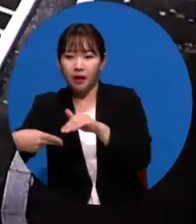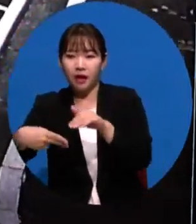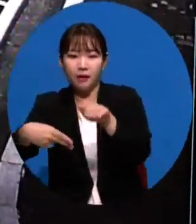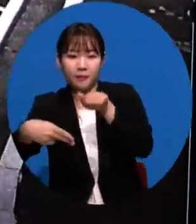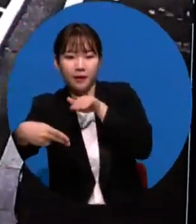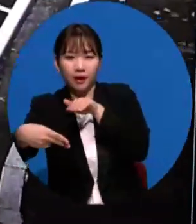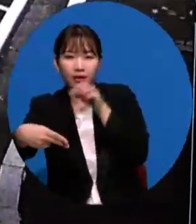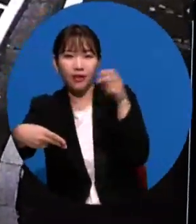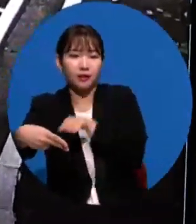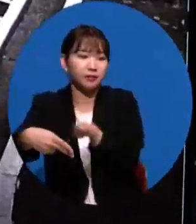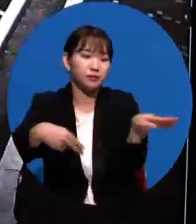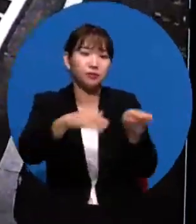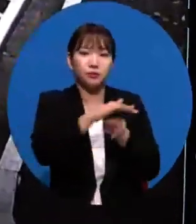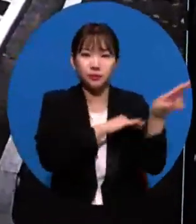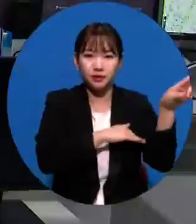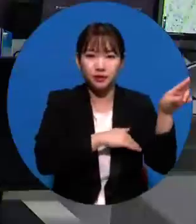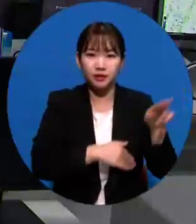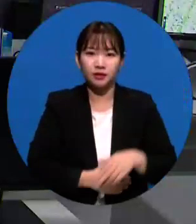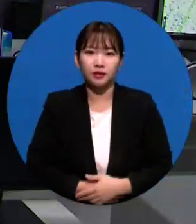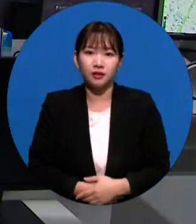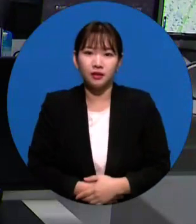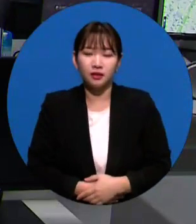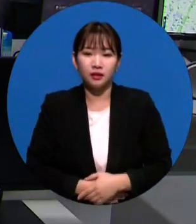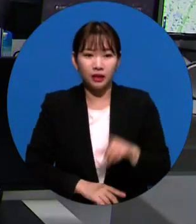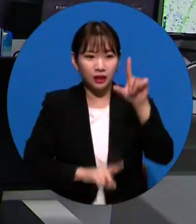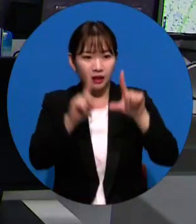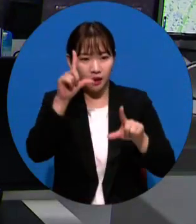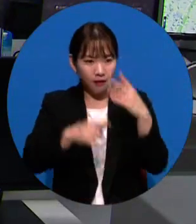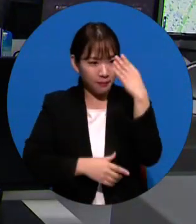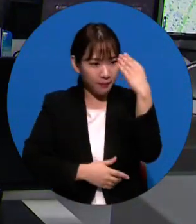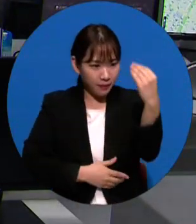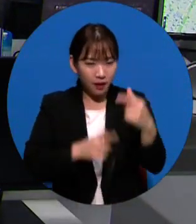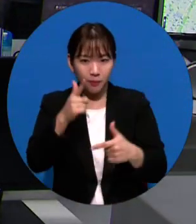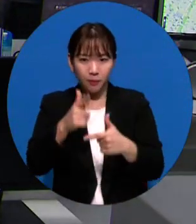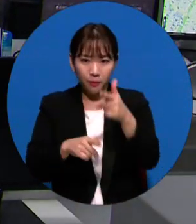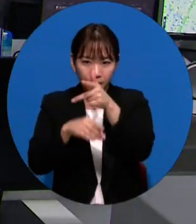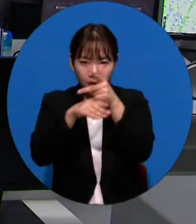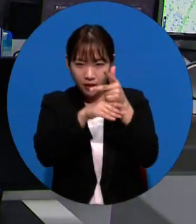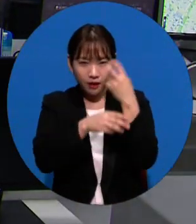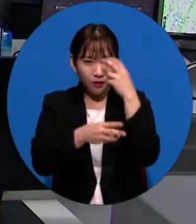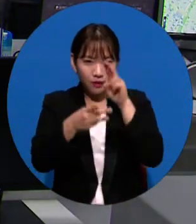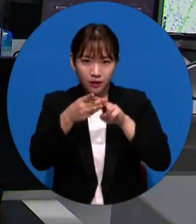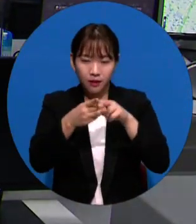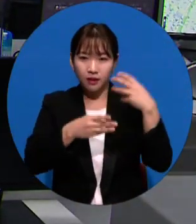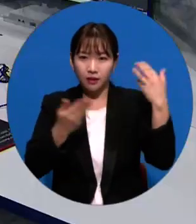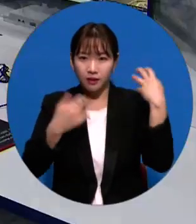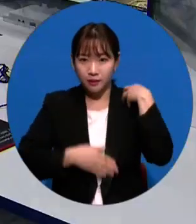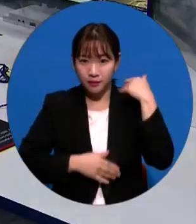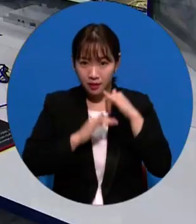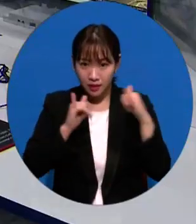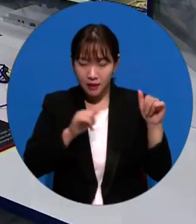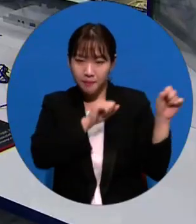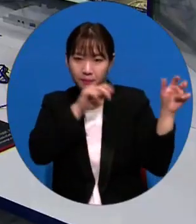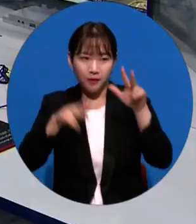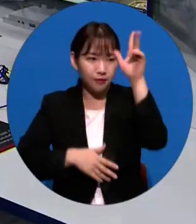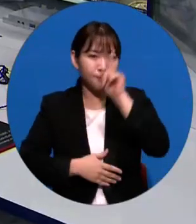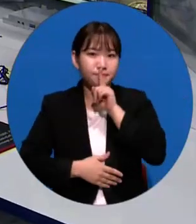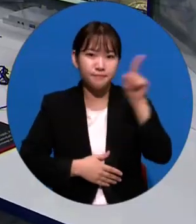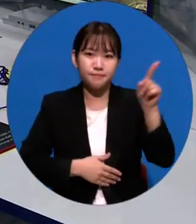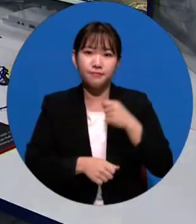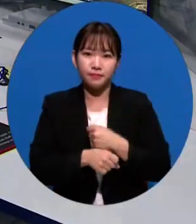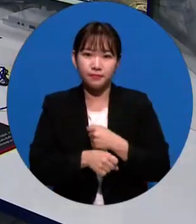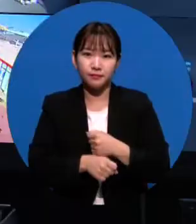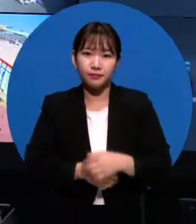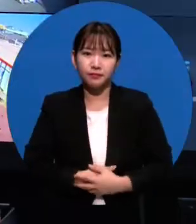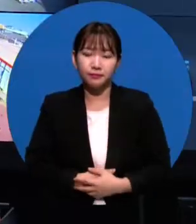뒤로 빼더니 그대로 달아납니다. 이 상황을 모니터한 목포 통합 CCTV 관제센터 요원은 곧바로 경찰에